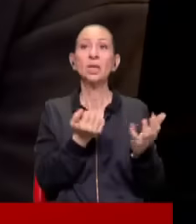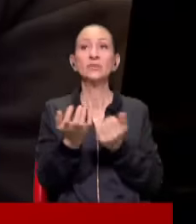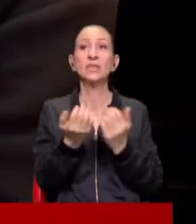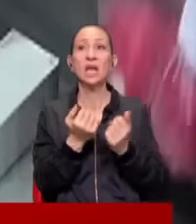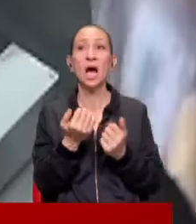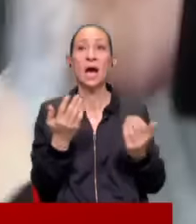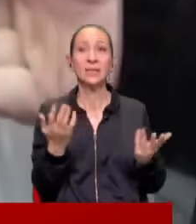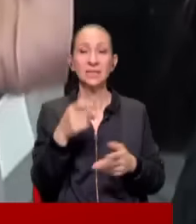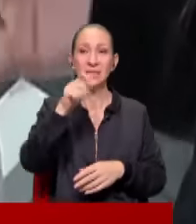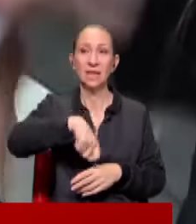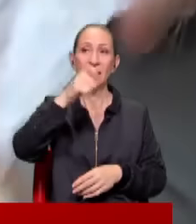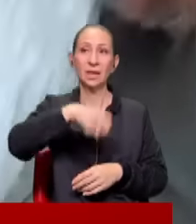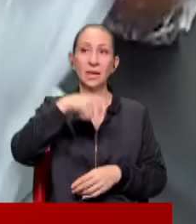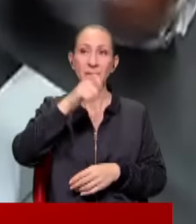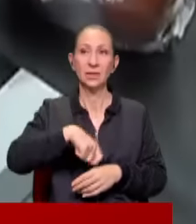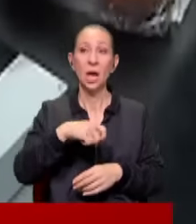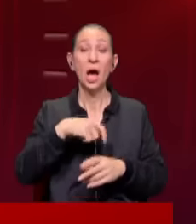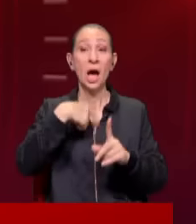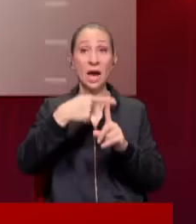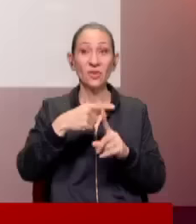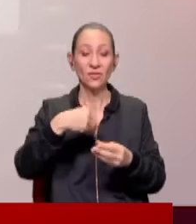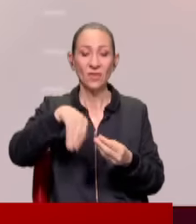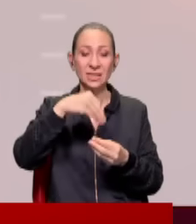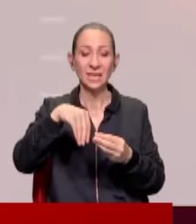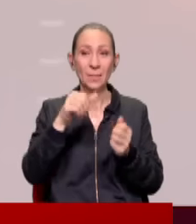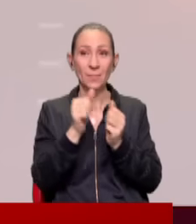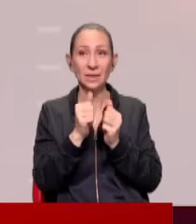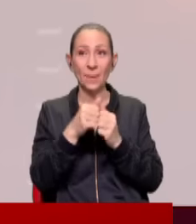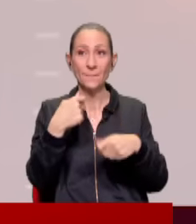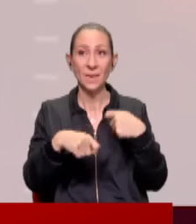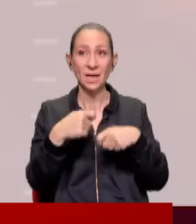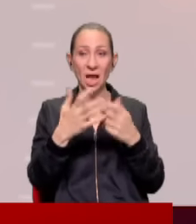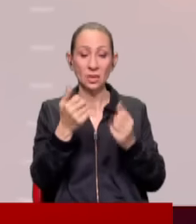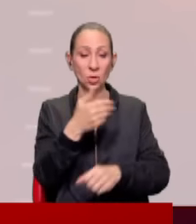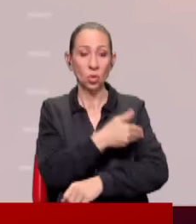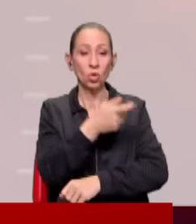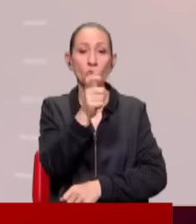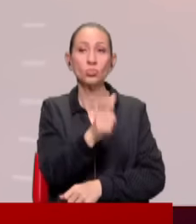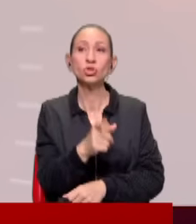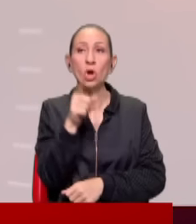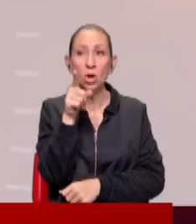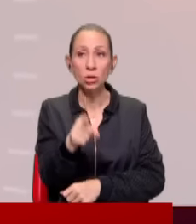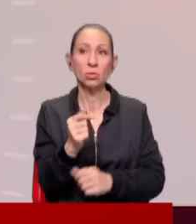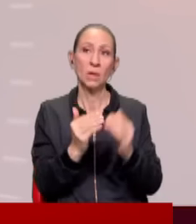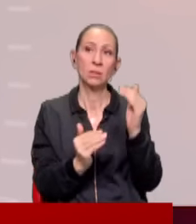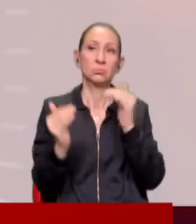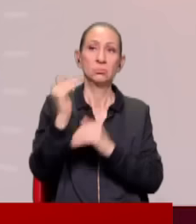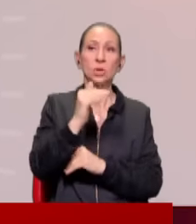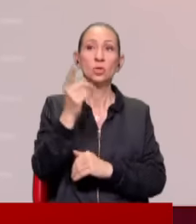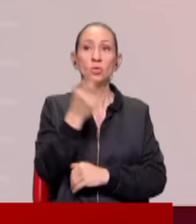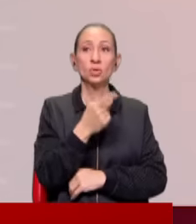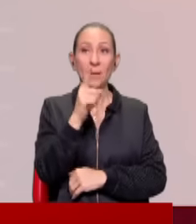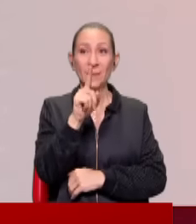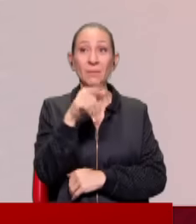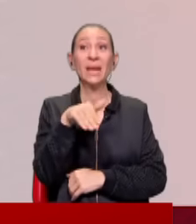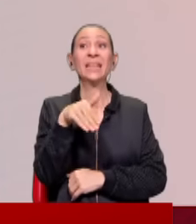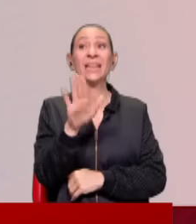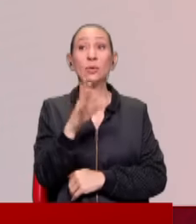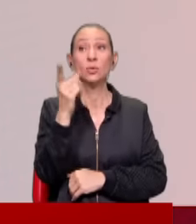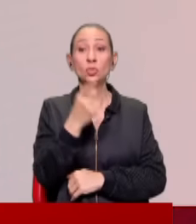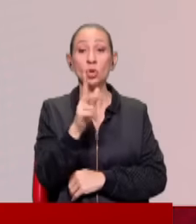alışverişler artık kredi kartıyla. Üstelik faizlerle birlikte bankaların aldığı post yazı komisyonları da yükseldi. %1 bile